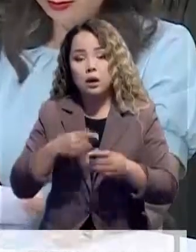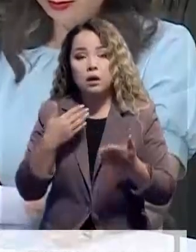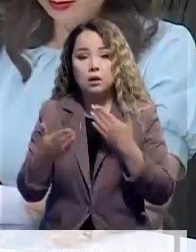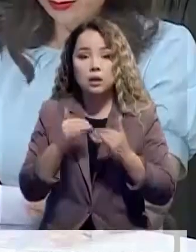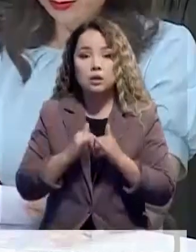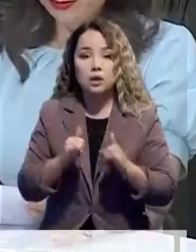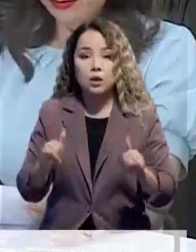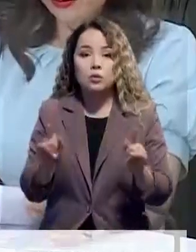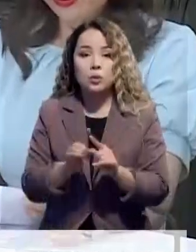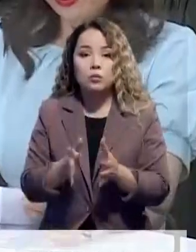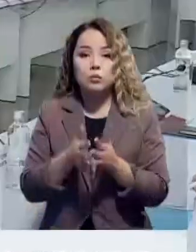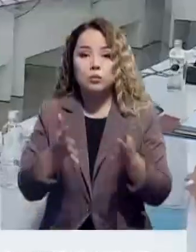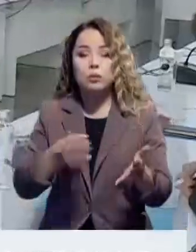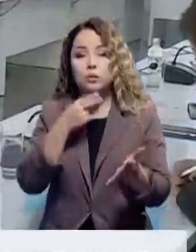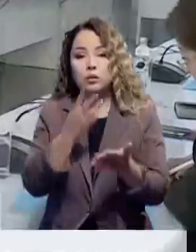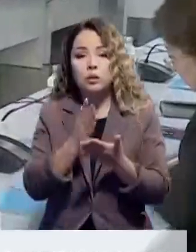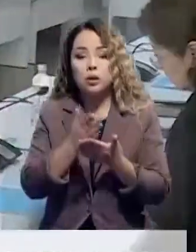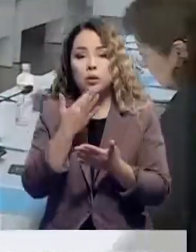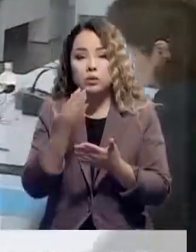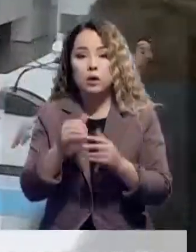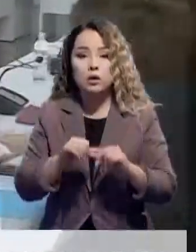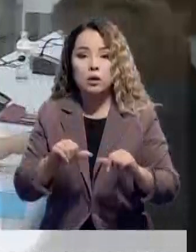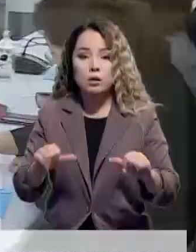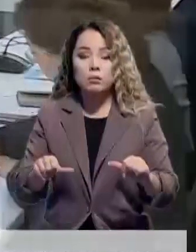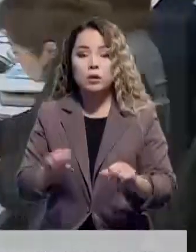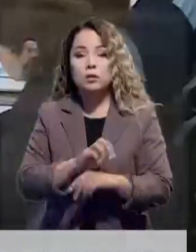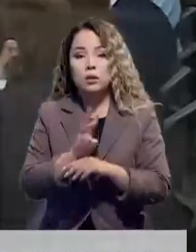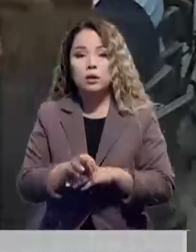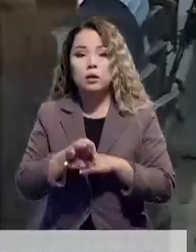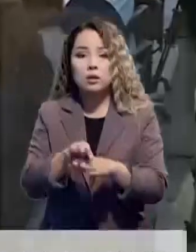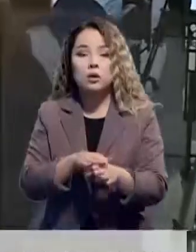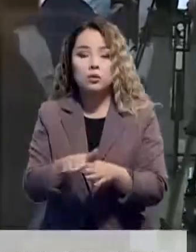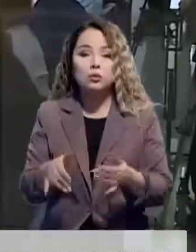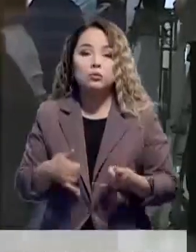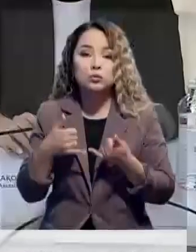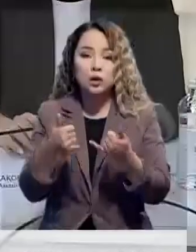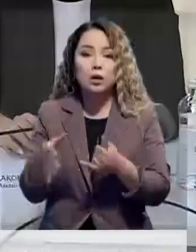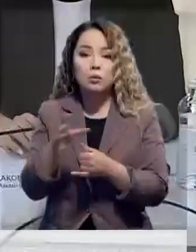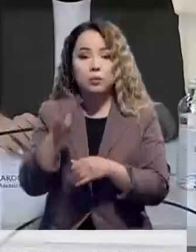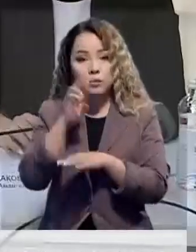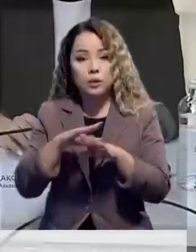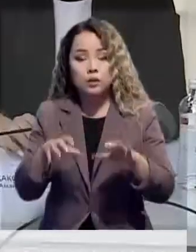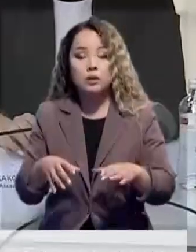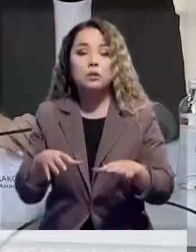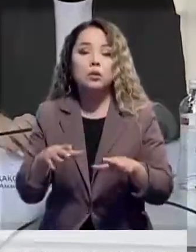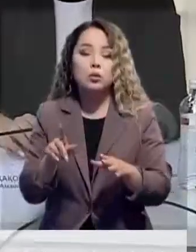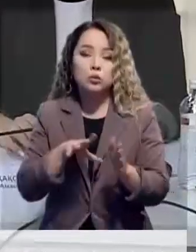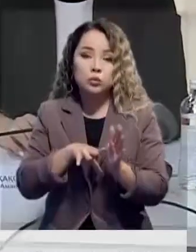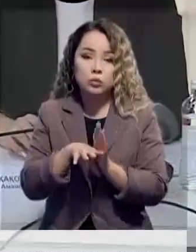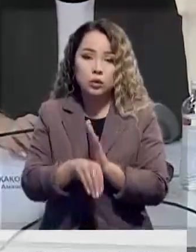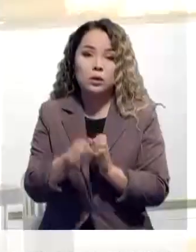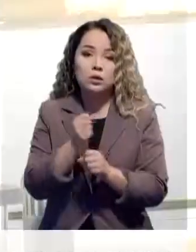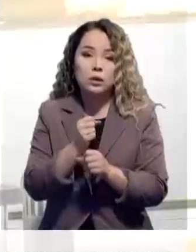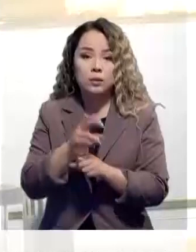қарым-қатынасты жаңғыртуға басымдық беріледі. Ұлттық комиссияның қаулысында қамтылған барлық ұсыныс мемлекеттік органдардың жұмысына енгізіліп, азаматтық